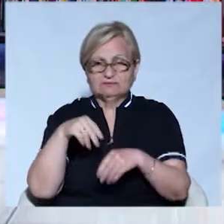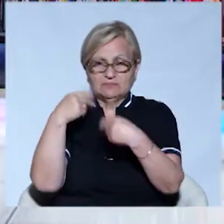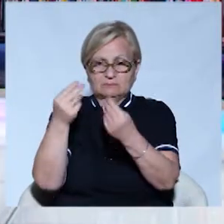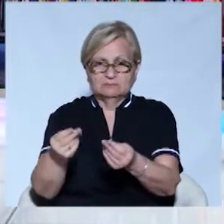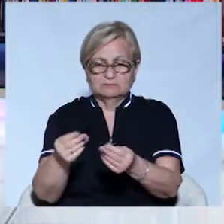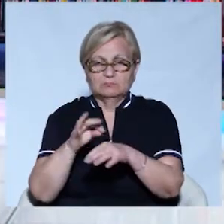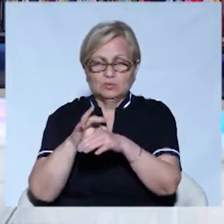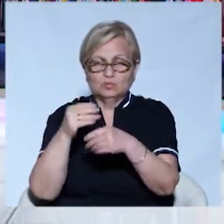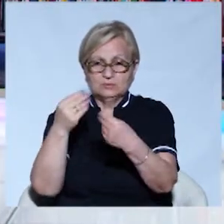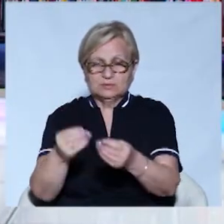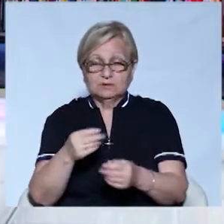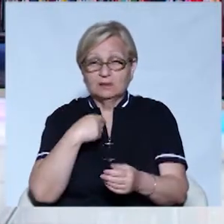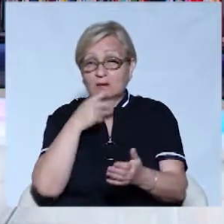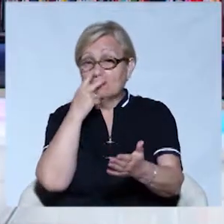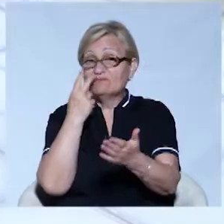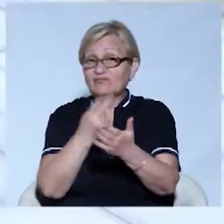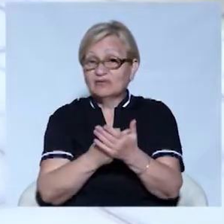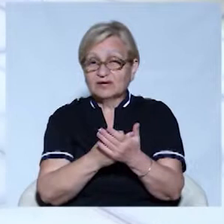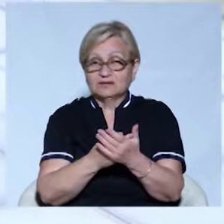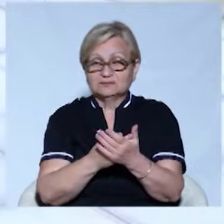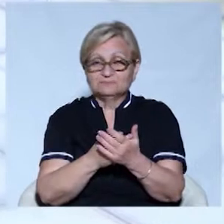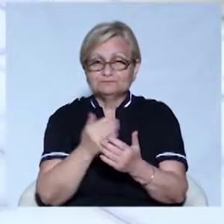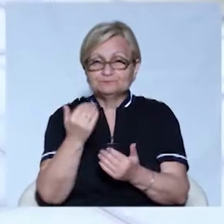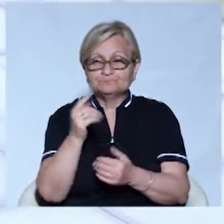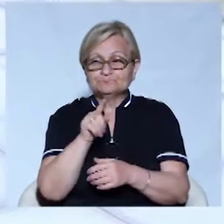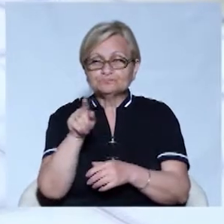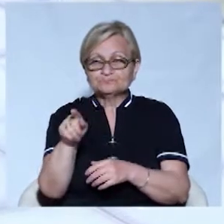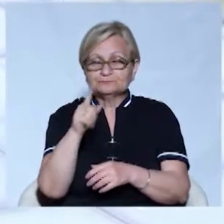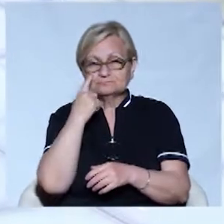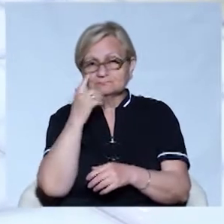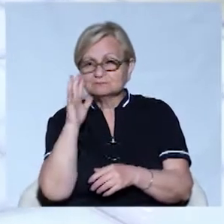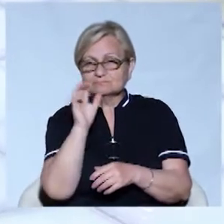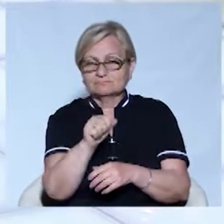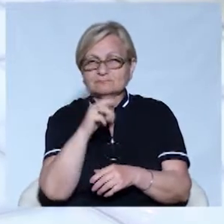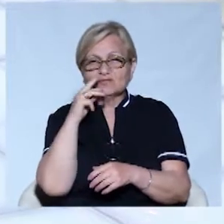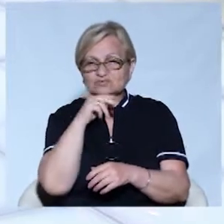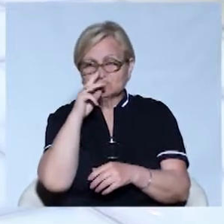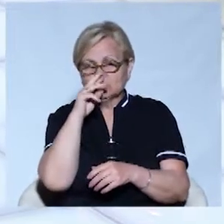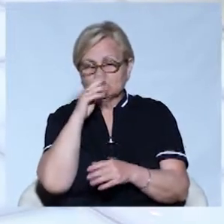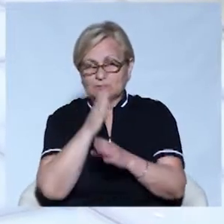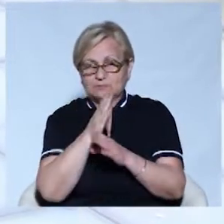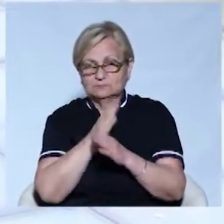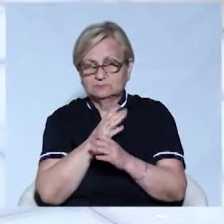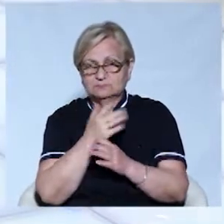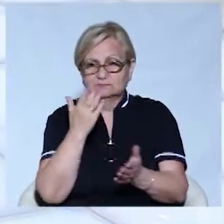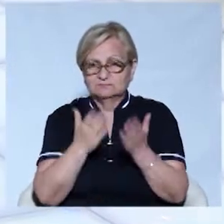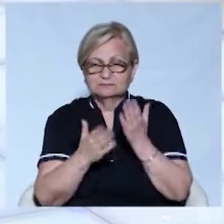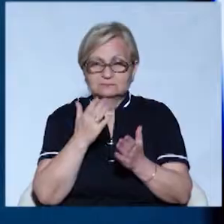აი, ვხედავ, უკვე ვხედავ, რომ თქვენ შენიშნეთ აქ შეცდომები და